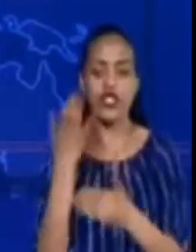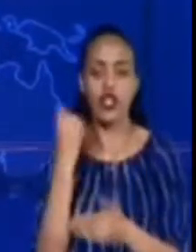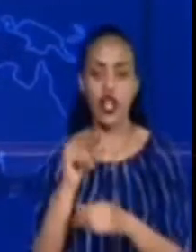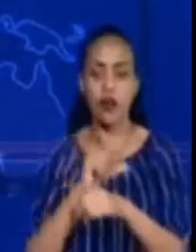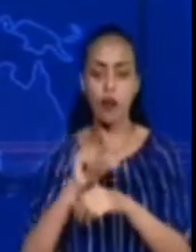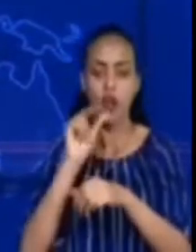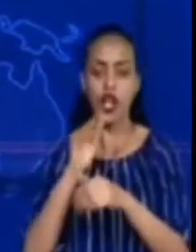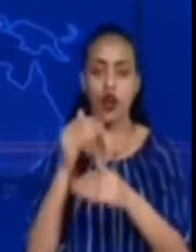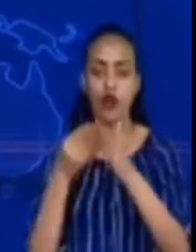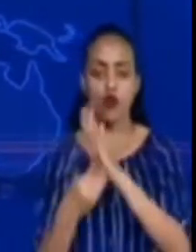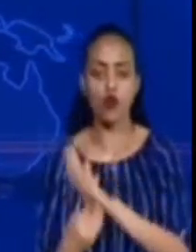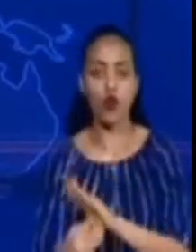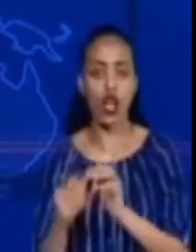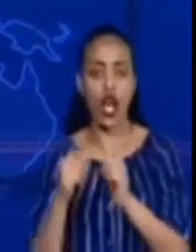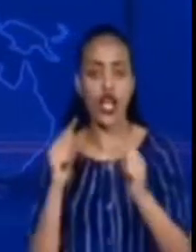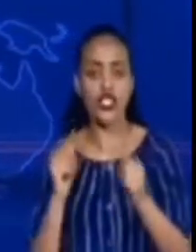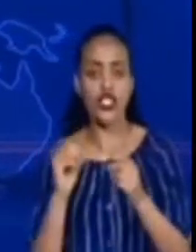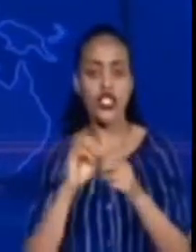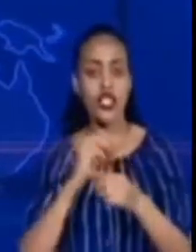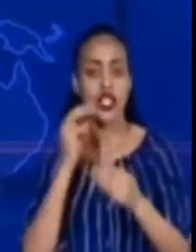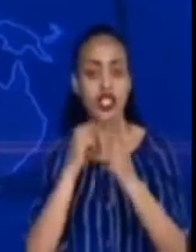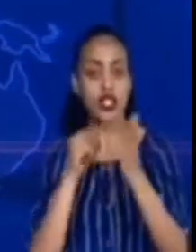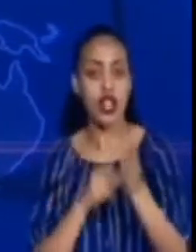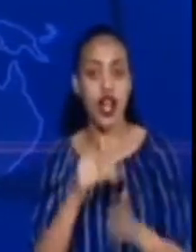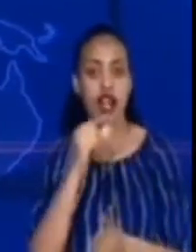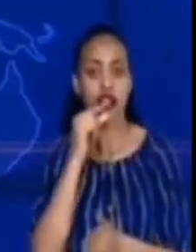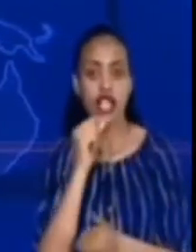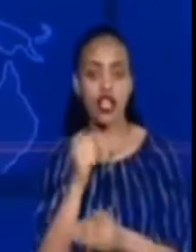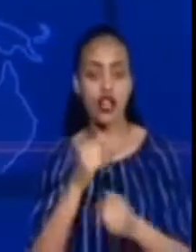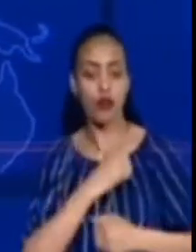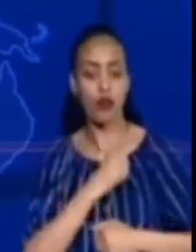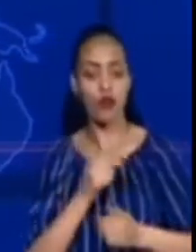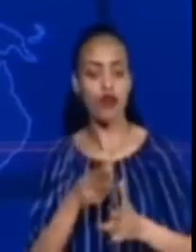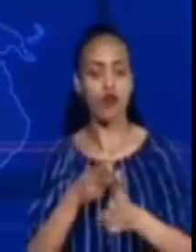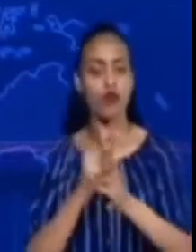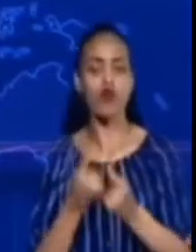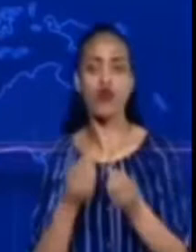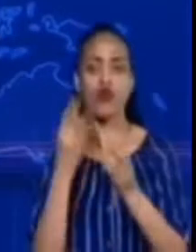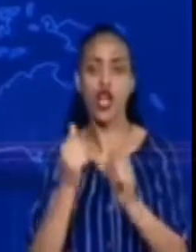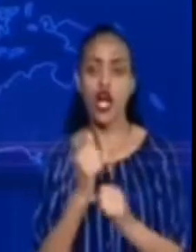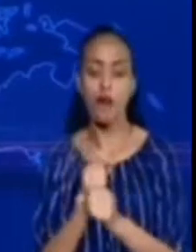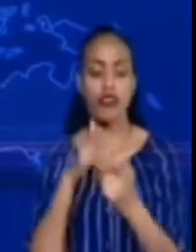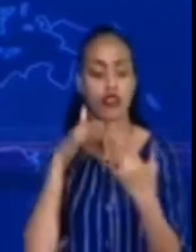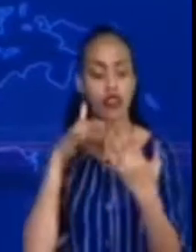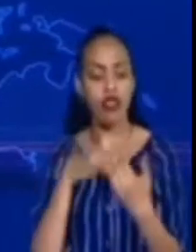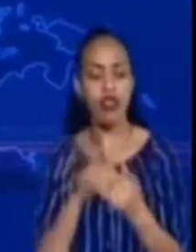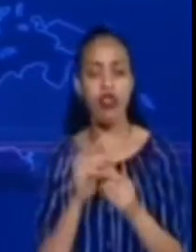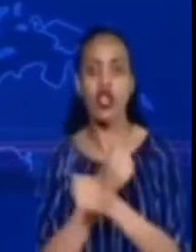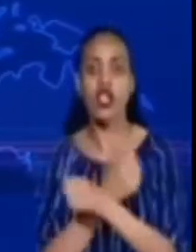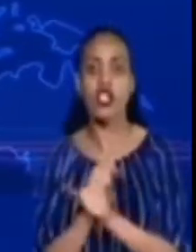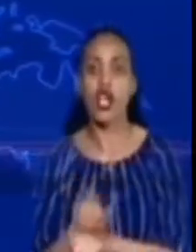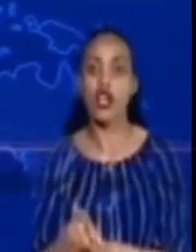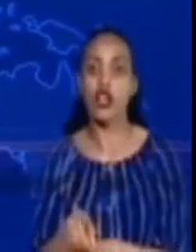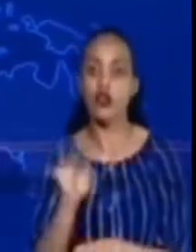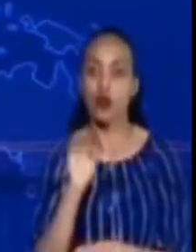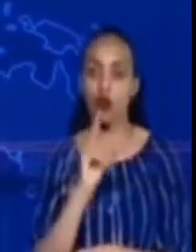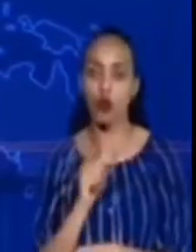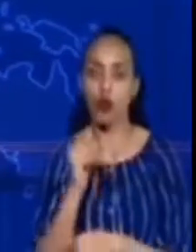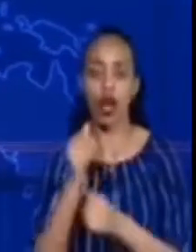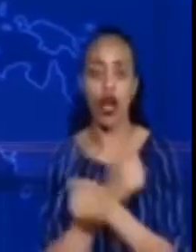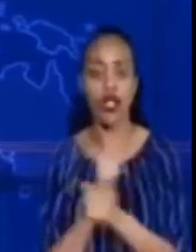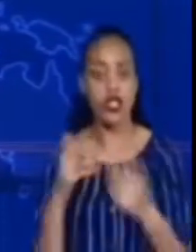እኔ እኮ በጣም የሚገርመኝ ነገር መምህር ሰውን አይሰድብም። መምህር ክፉ ቃል አይናገርም። መምህር የጥበብ